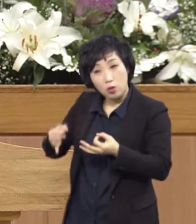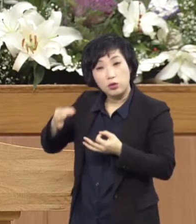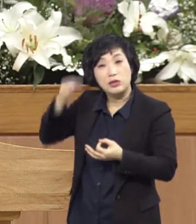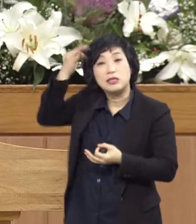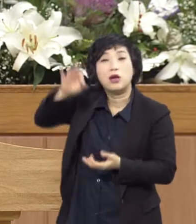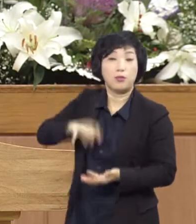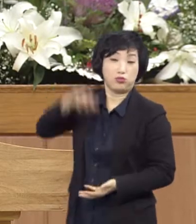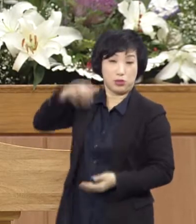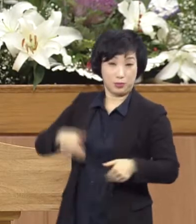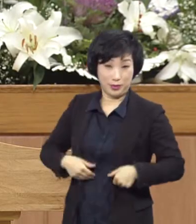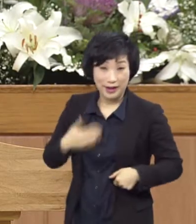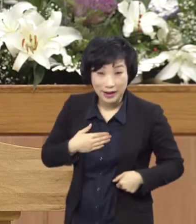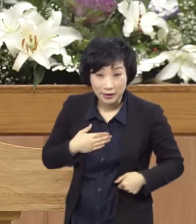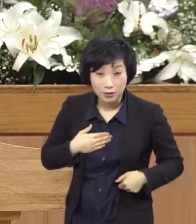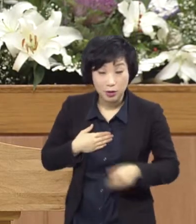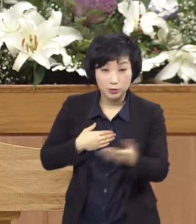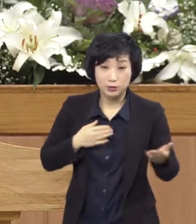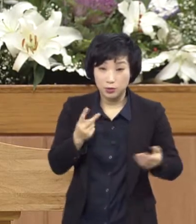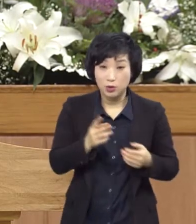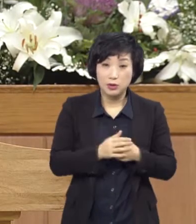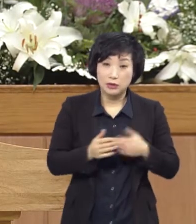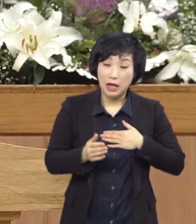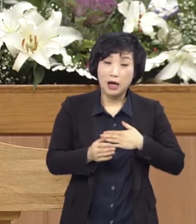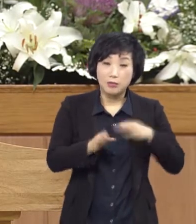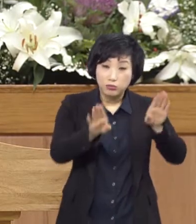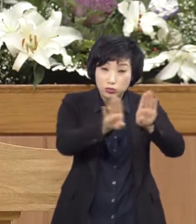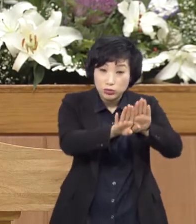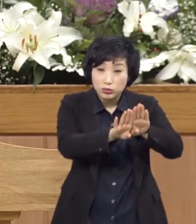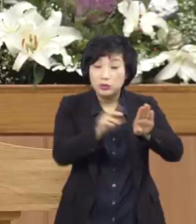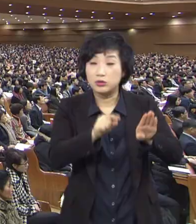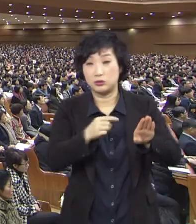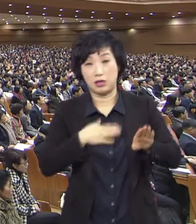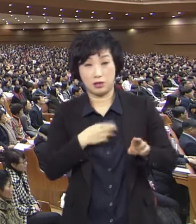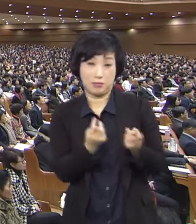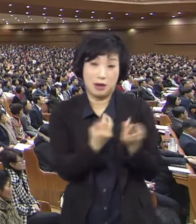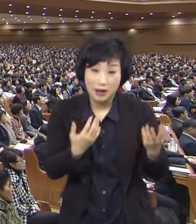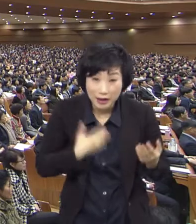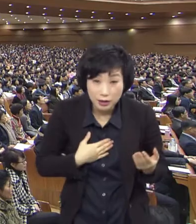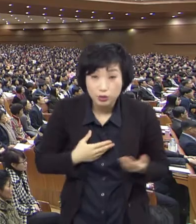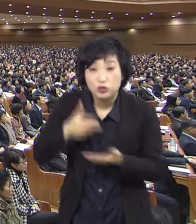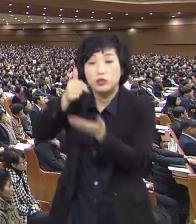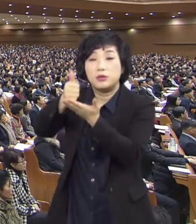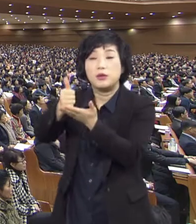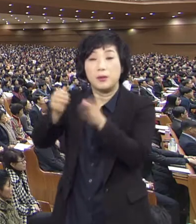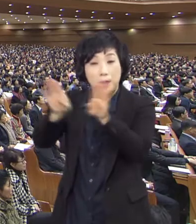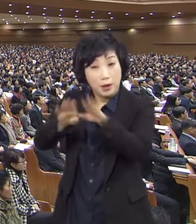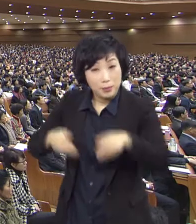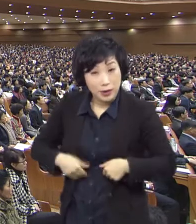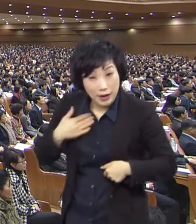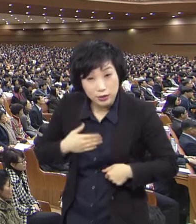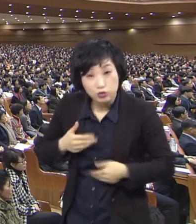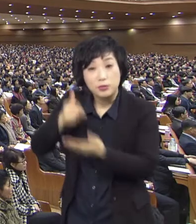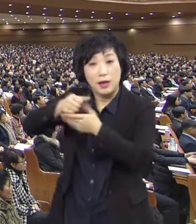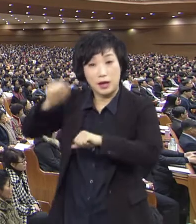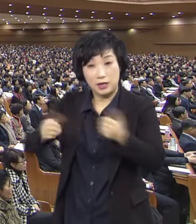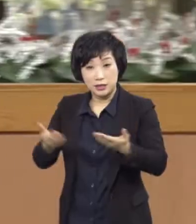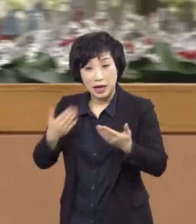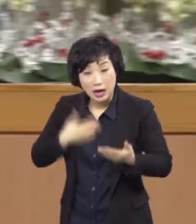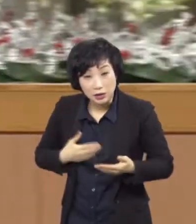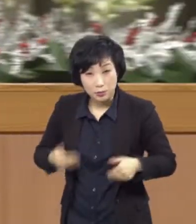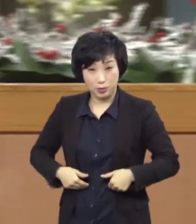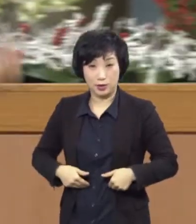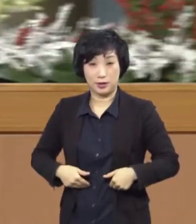만들고 문을 닫을 수 없습니다. 주님이 하시는 이름을 알아야 합니다. 그래서 사도행전